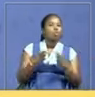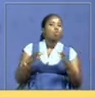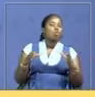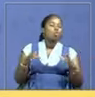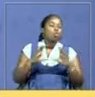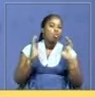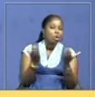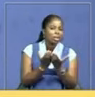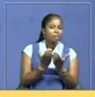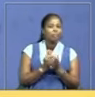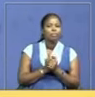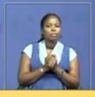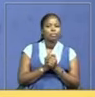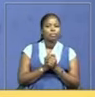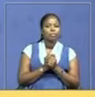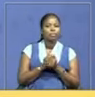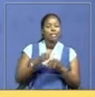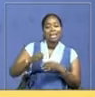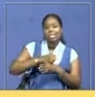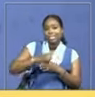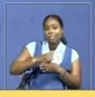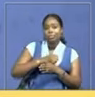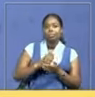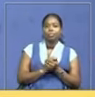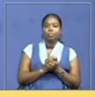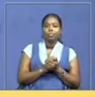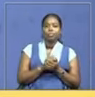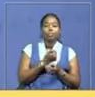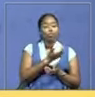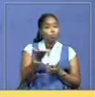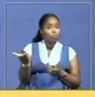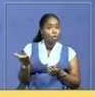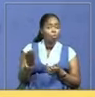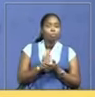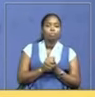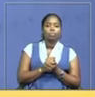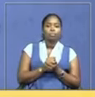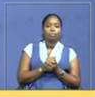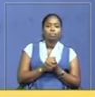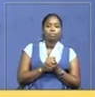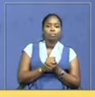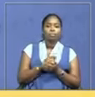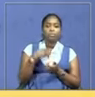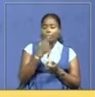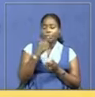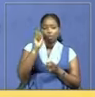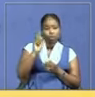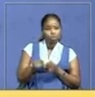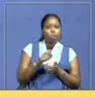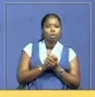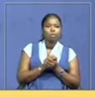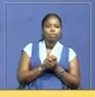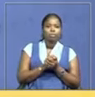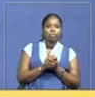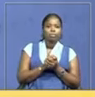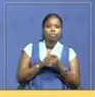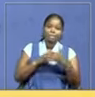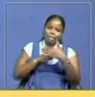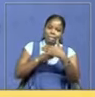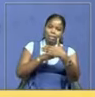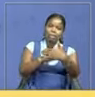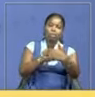et exercice de construction voilà le triptique qui doit guider notre action sous ce